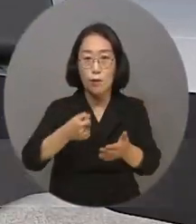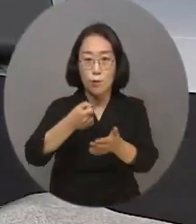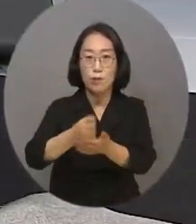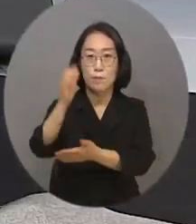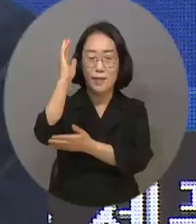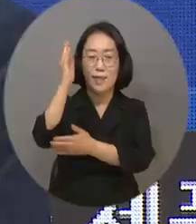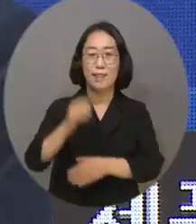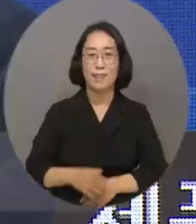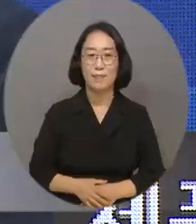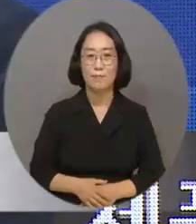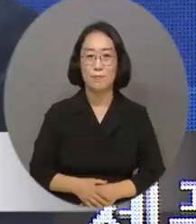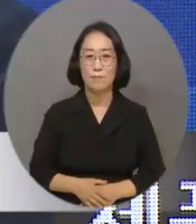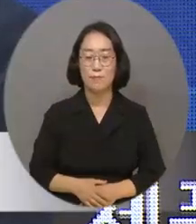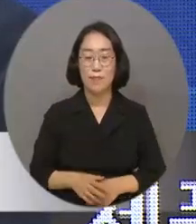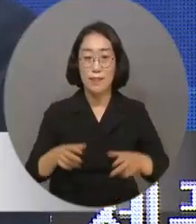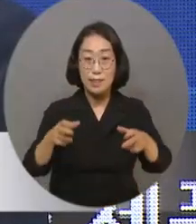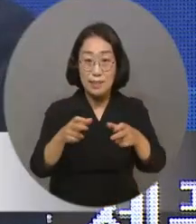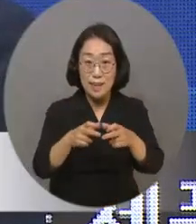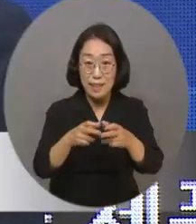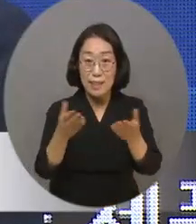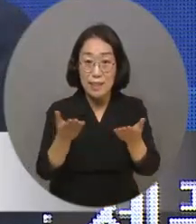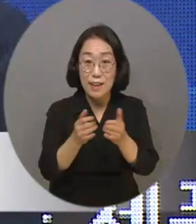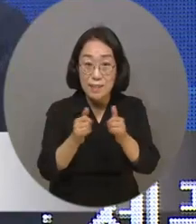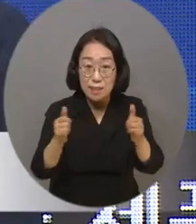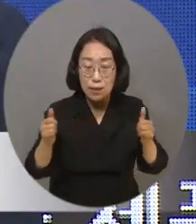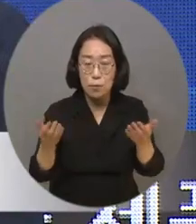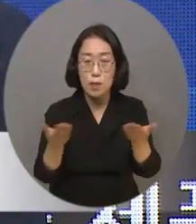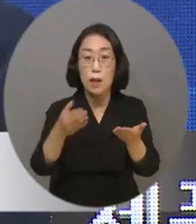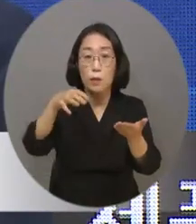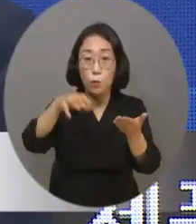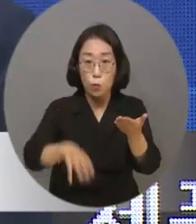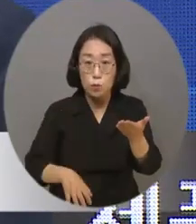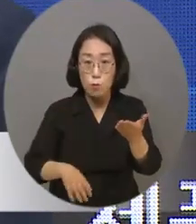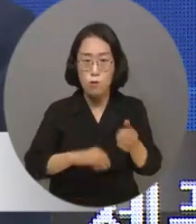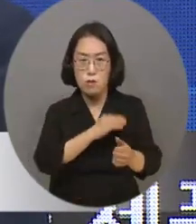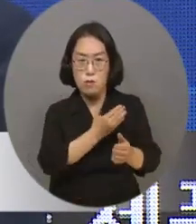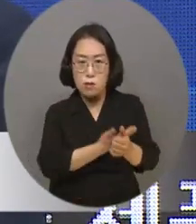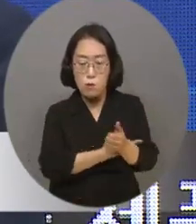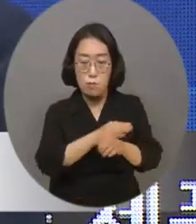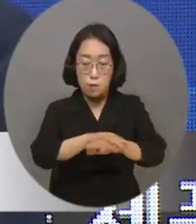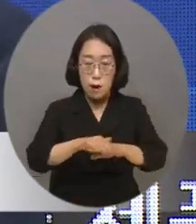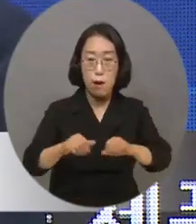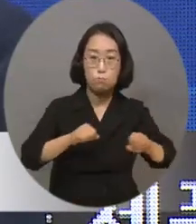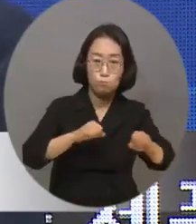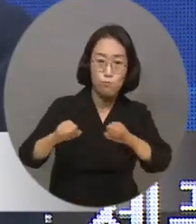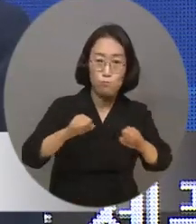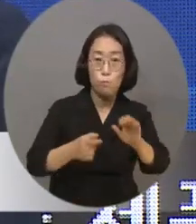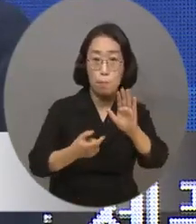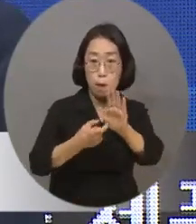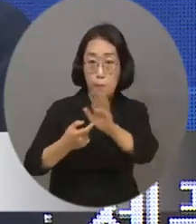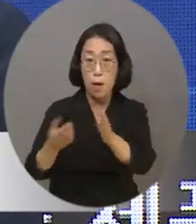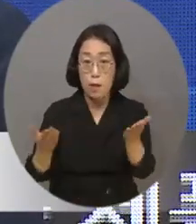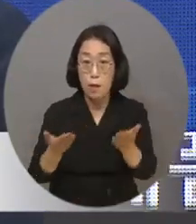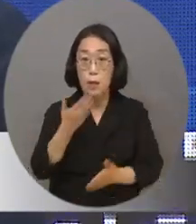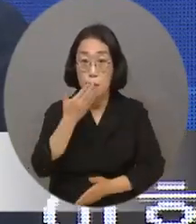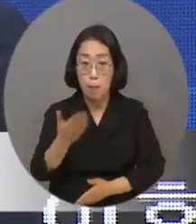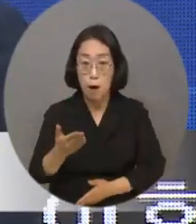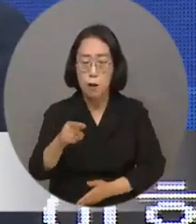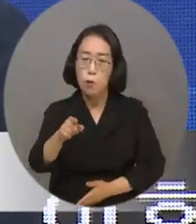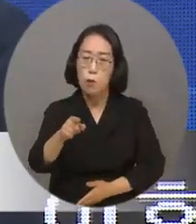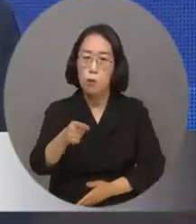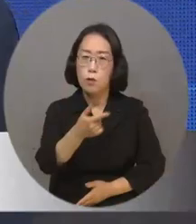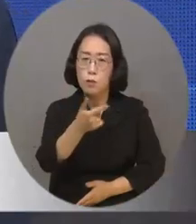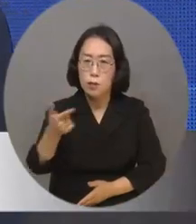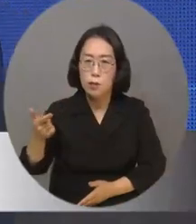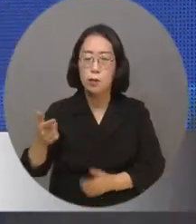밝혔습니다. 장애인 근로자가 직장에서 능력을 최대한 발휘할 수 있도록 보조공학기기가 큰 역할을